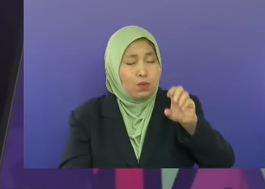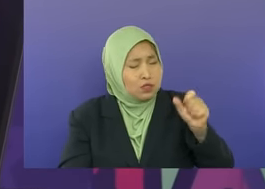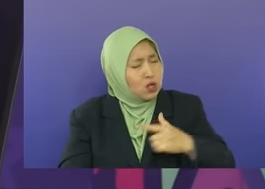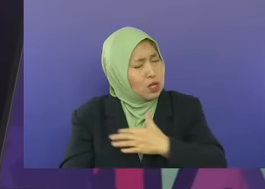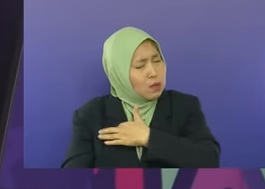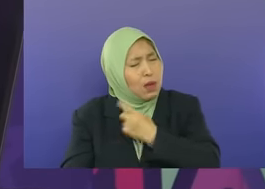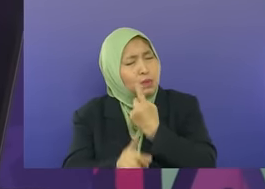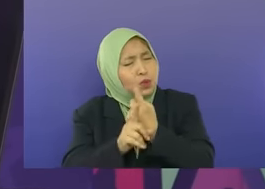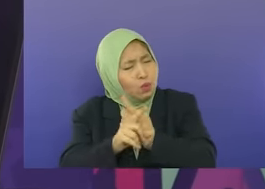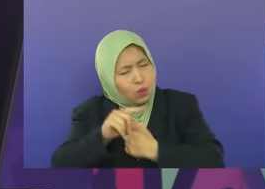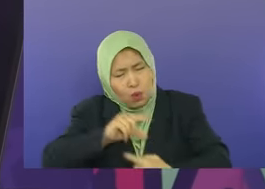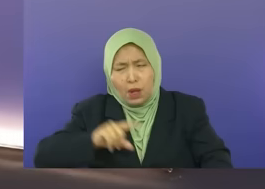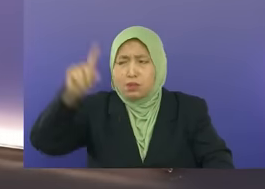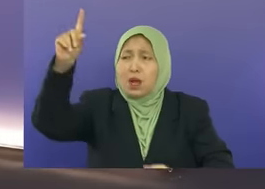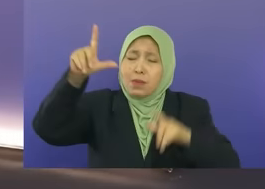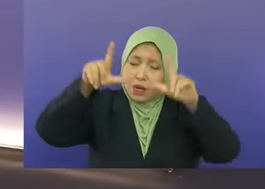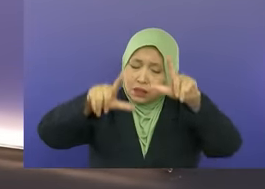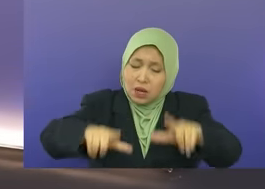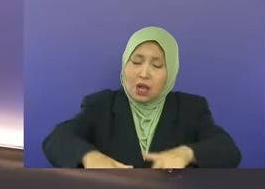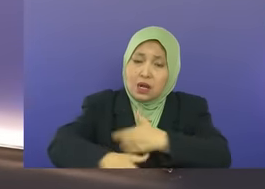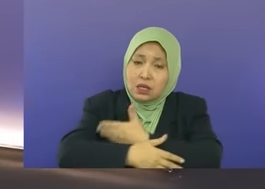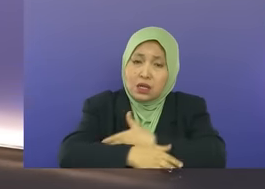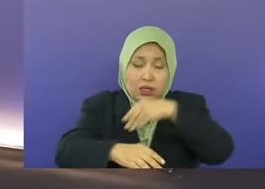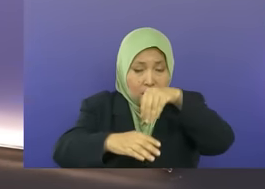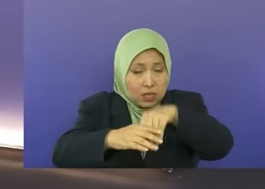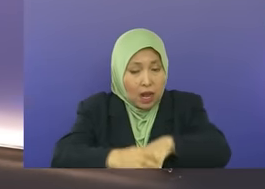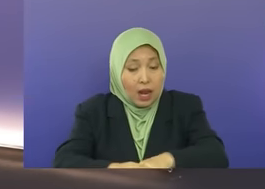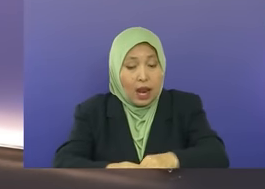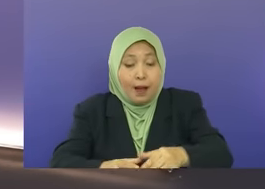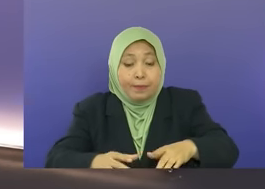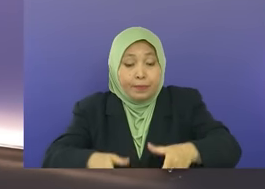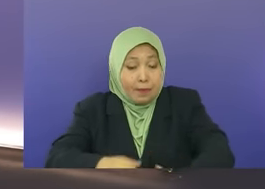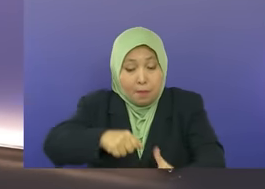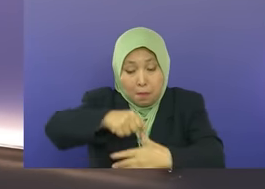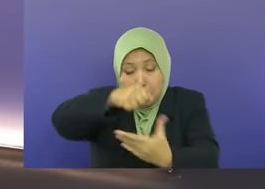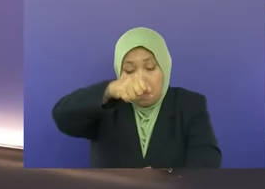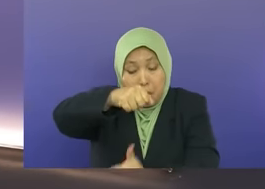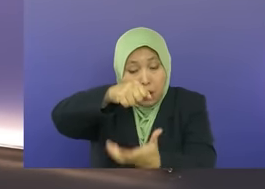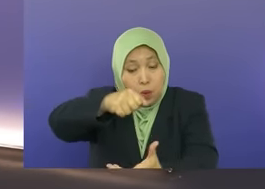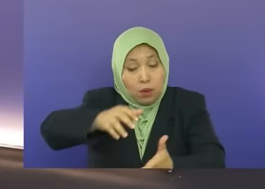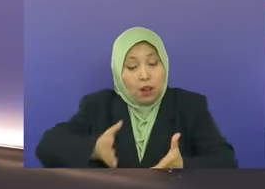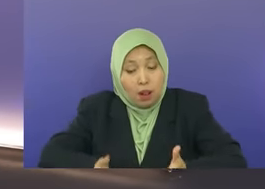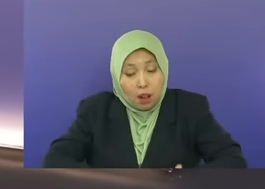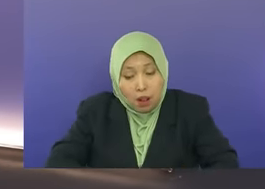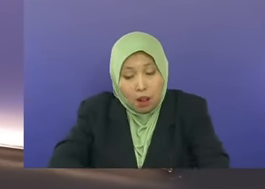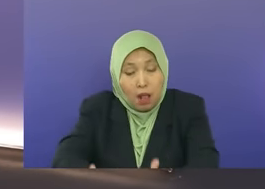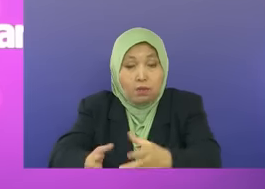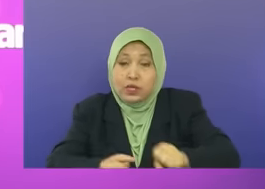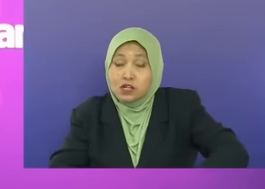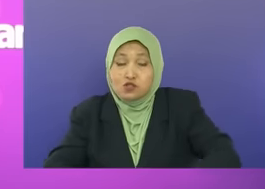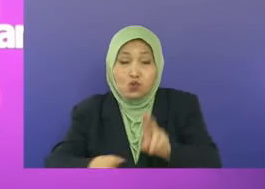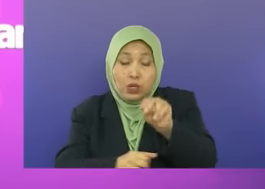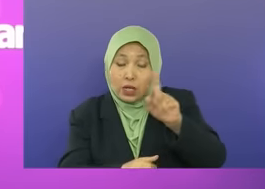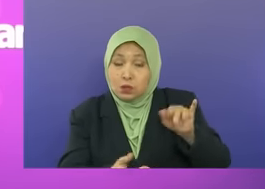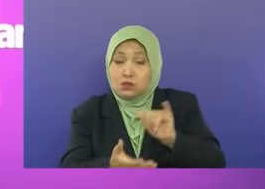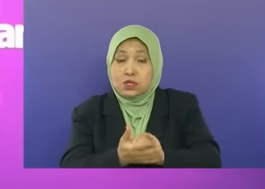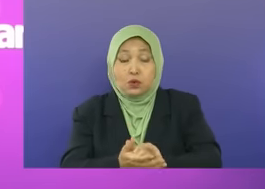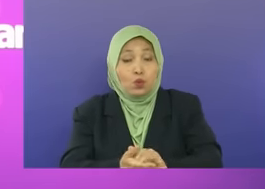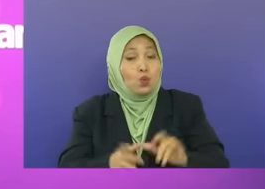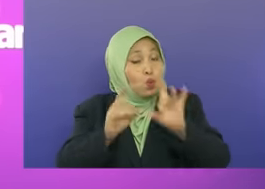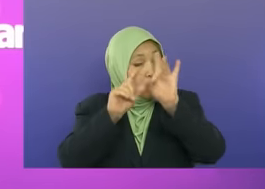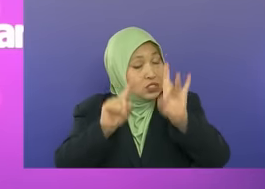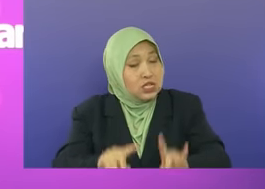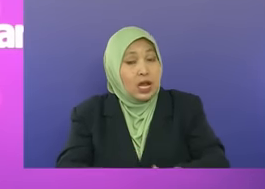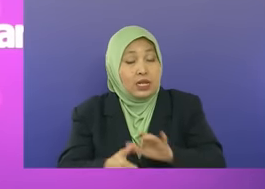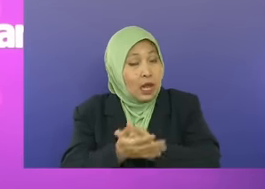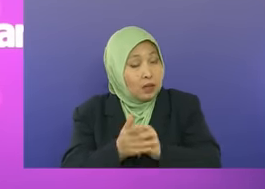betul-betul kepada Allah meletakkan anaknya di dalam dalam raga dibiarkan di sungai Nil itu adalah satu ujian dan akhirnya